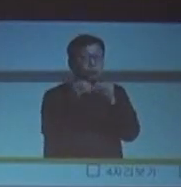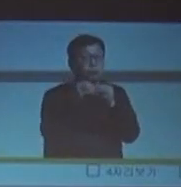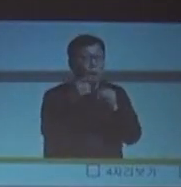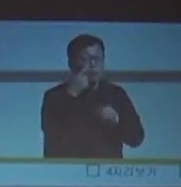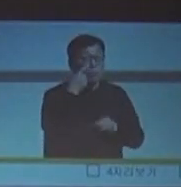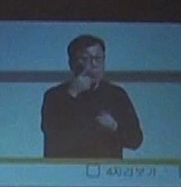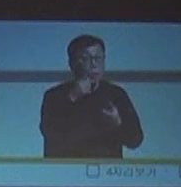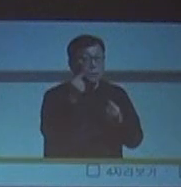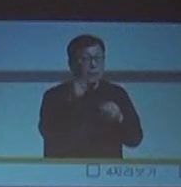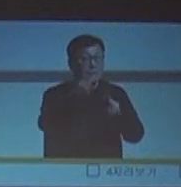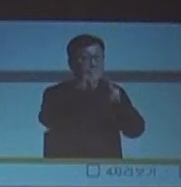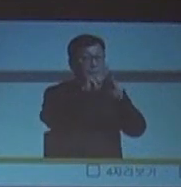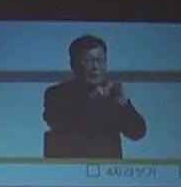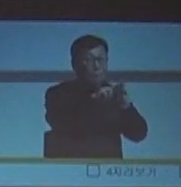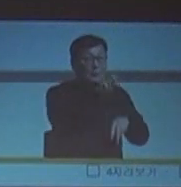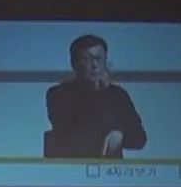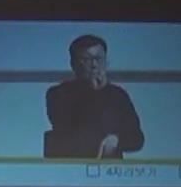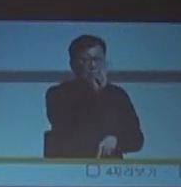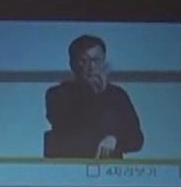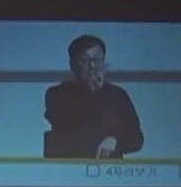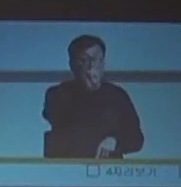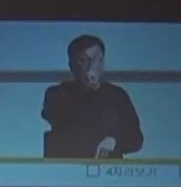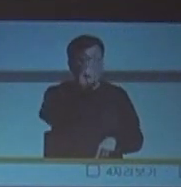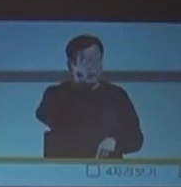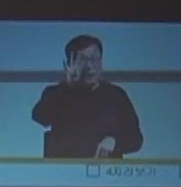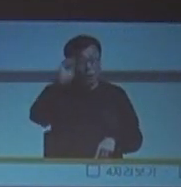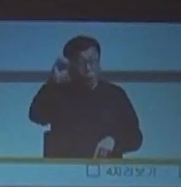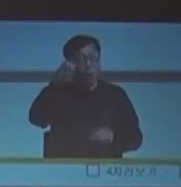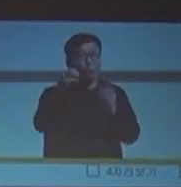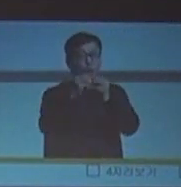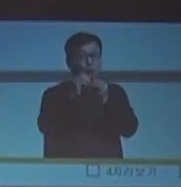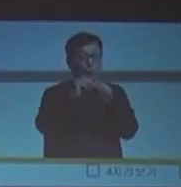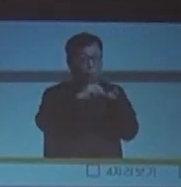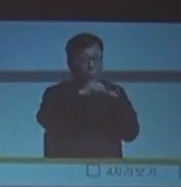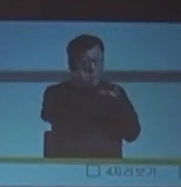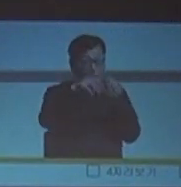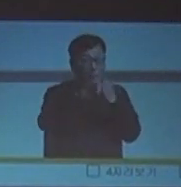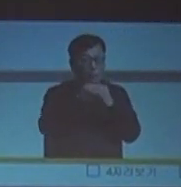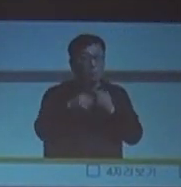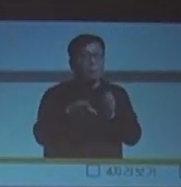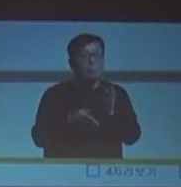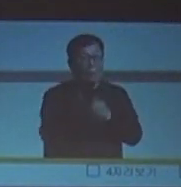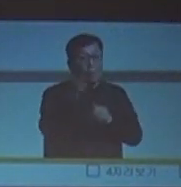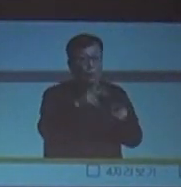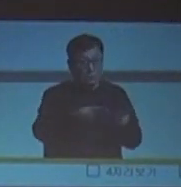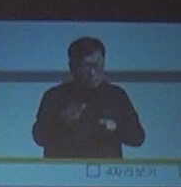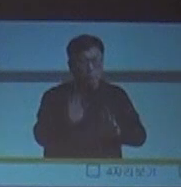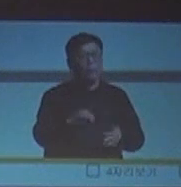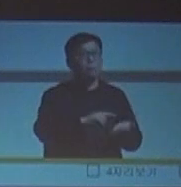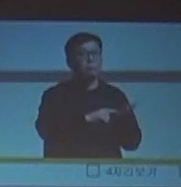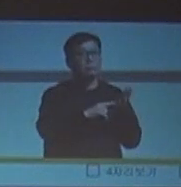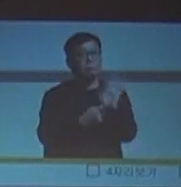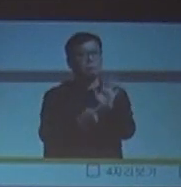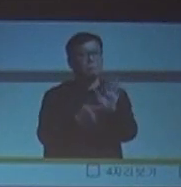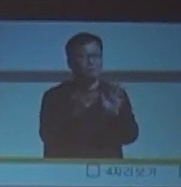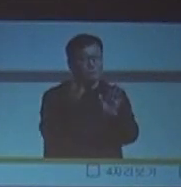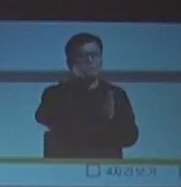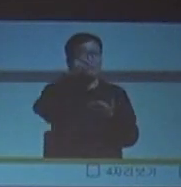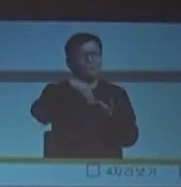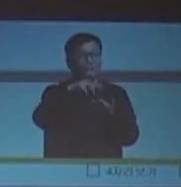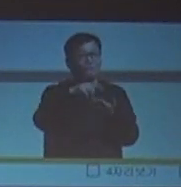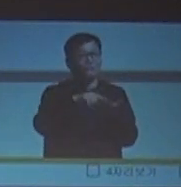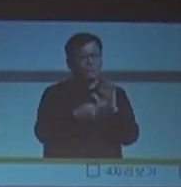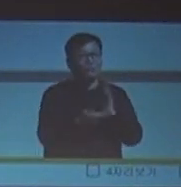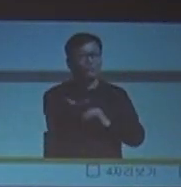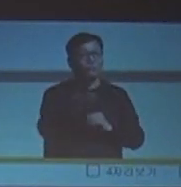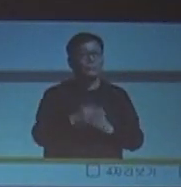보시다시피 샵 2340으로 네. 문자를 보내시면 저희가 바로 띄워드립니다. 네, 띄워서 샵. 저희가 읽어드리도록 하겠습니다.